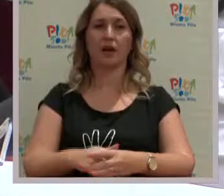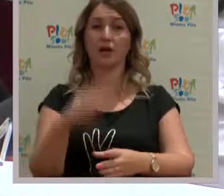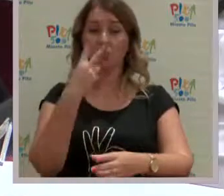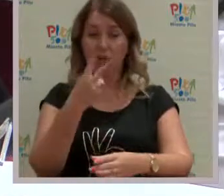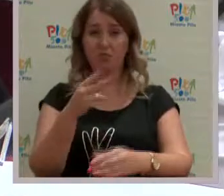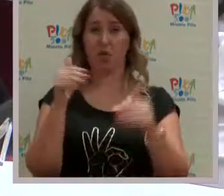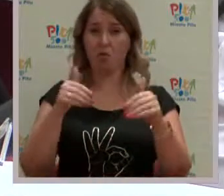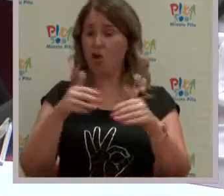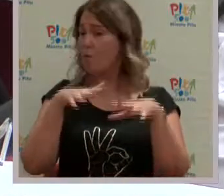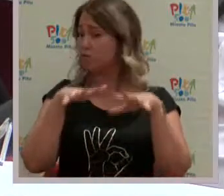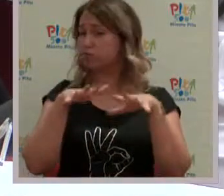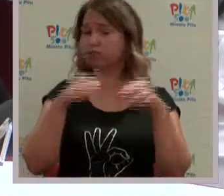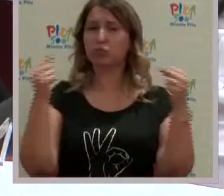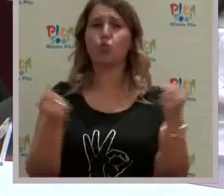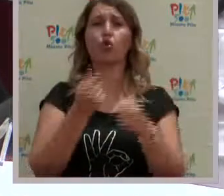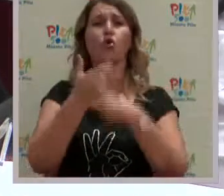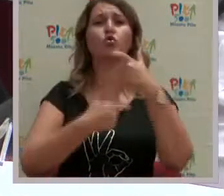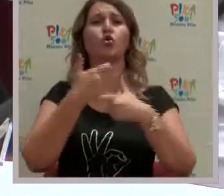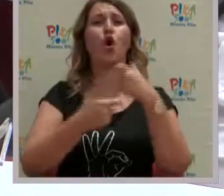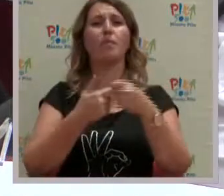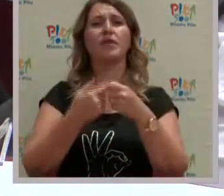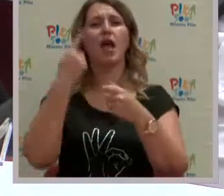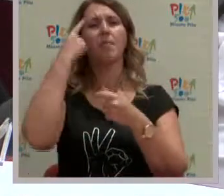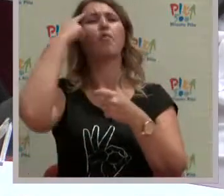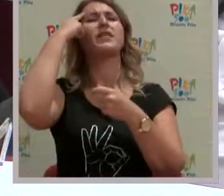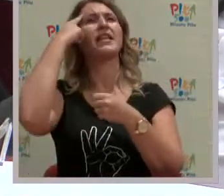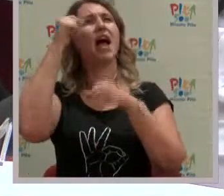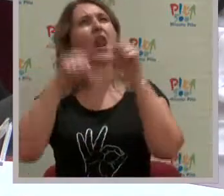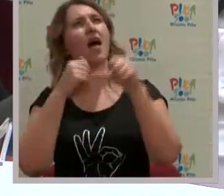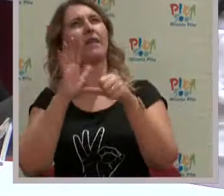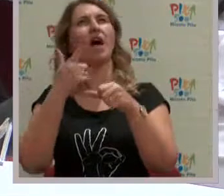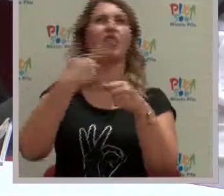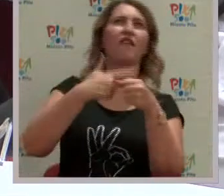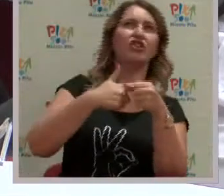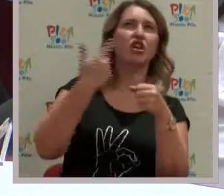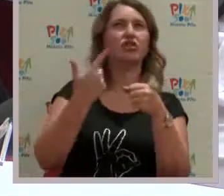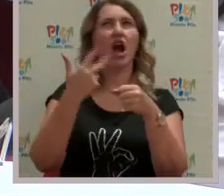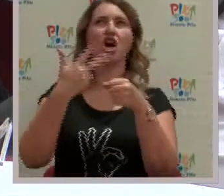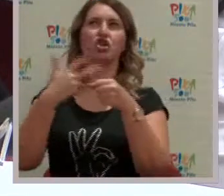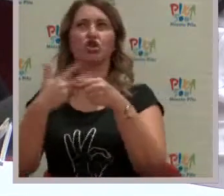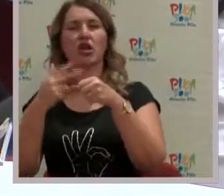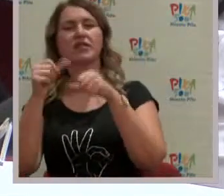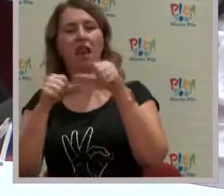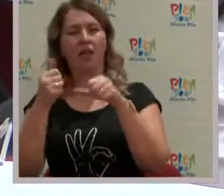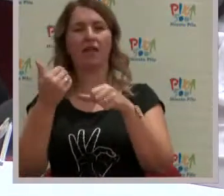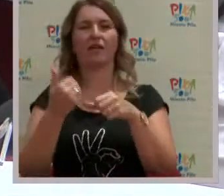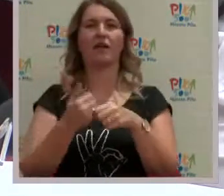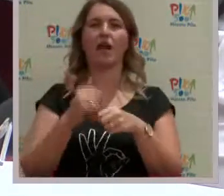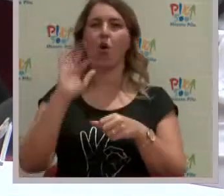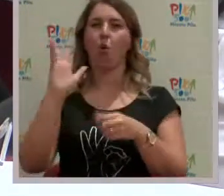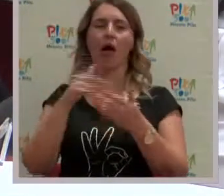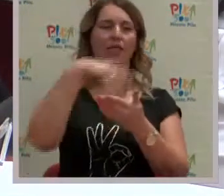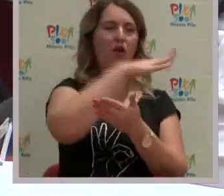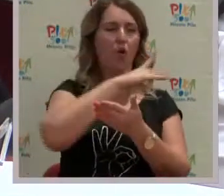dużo zrobić. Były to piękne wspomnienia lat dwudziestych, lat trzydziestych w pięknym wykonaniu. Śliczna scenografia,